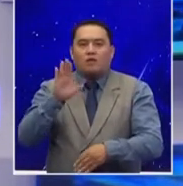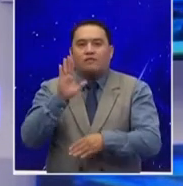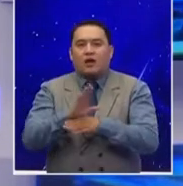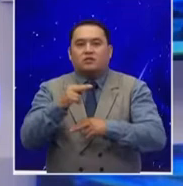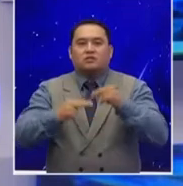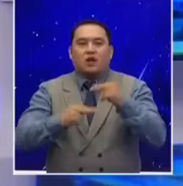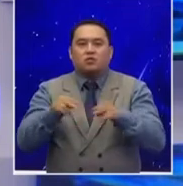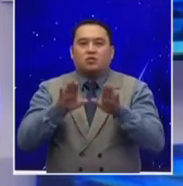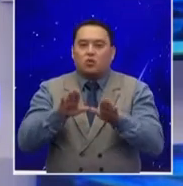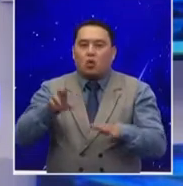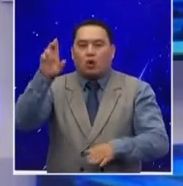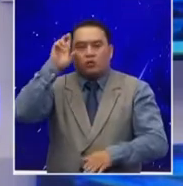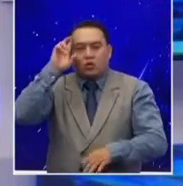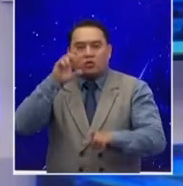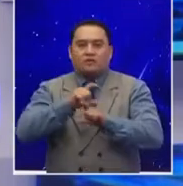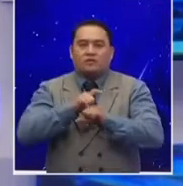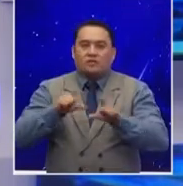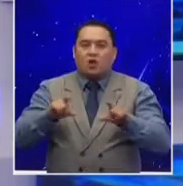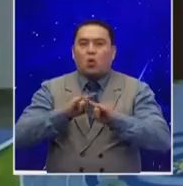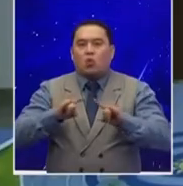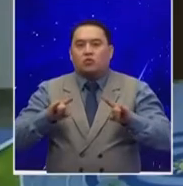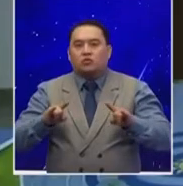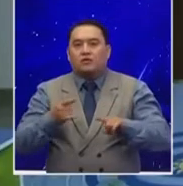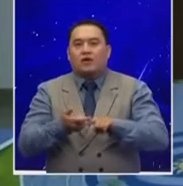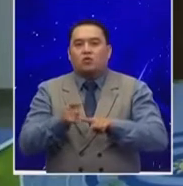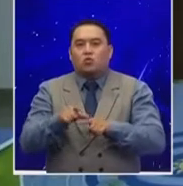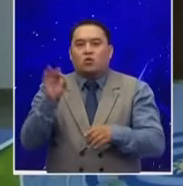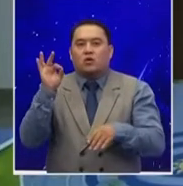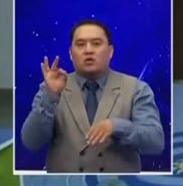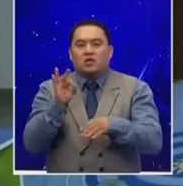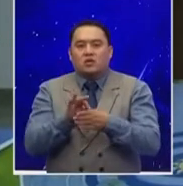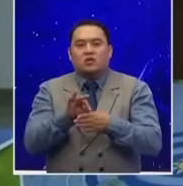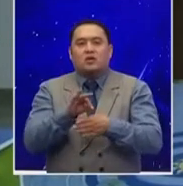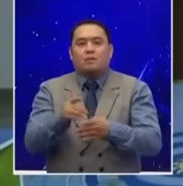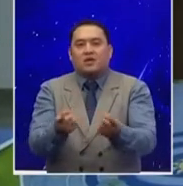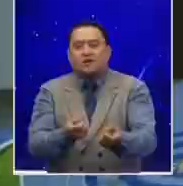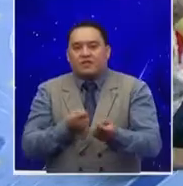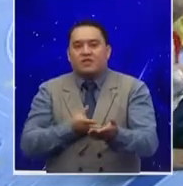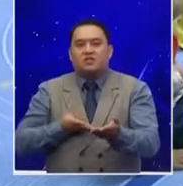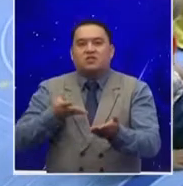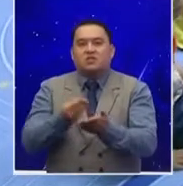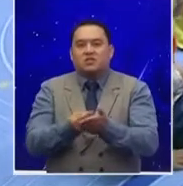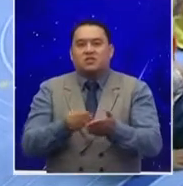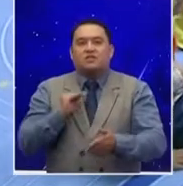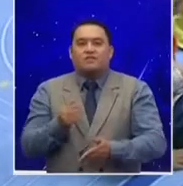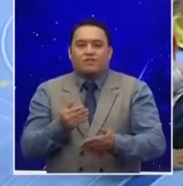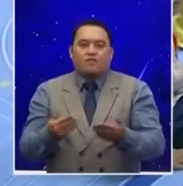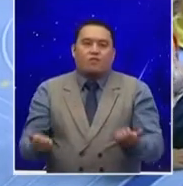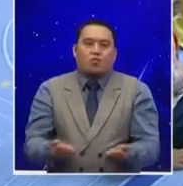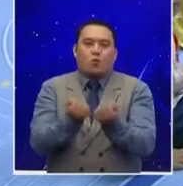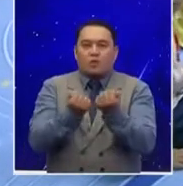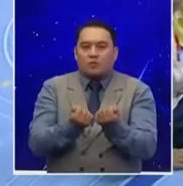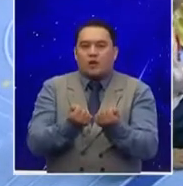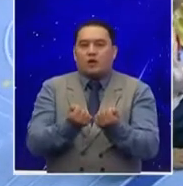Токаева. Строительством только государственных детских садов эту задачу не решить. Нужно привлечь частный бизнес, найти новые формы поддержки,